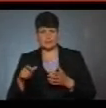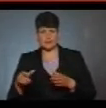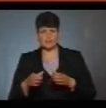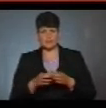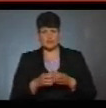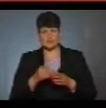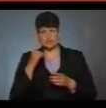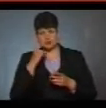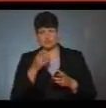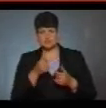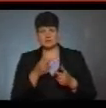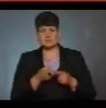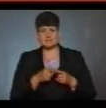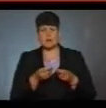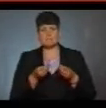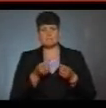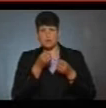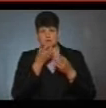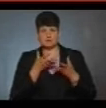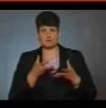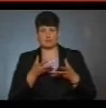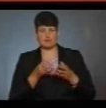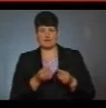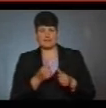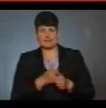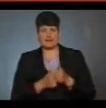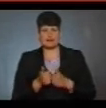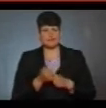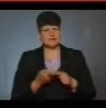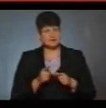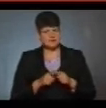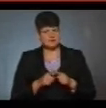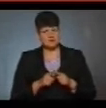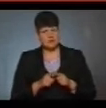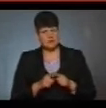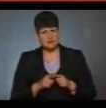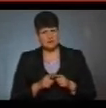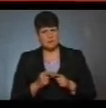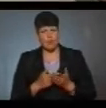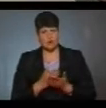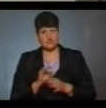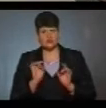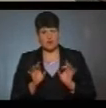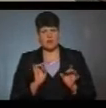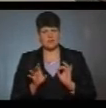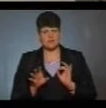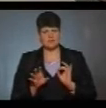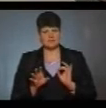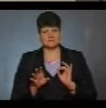позитивно спрацьовує саме для лідерів цього рейтингу. Чи не є це політичною рекламою?